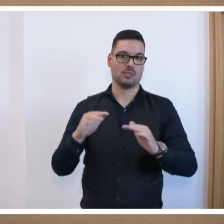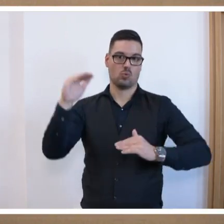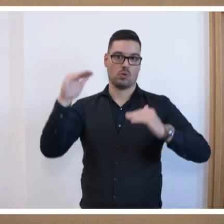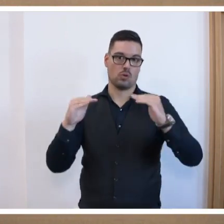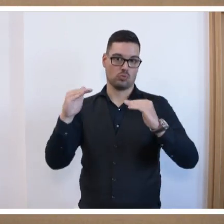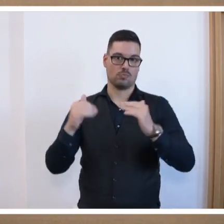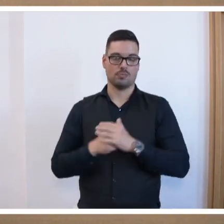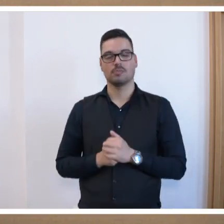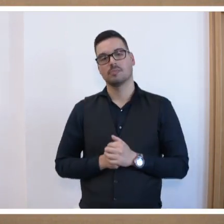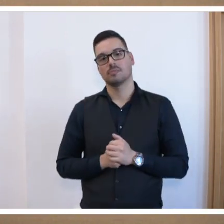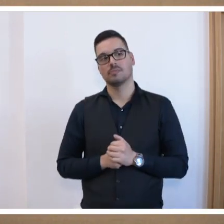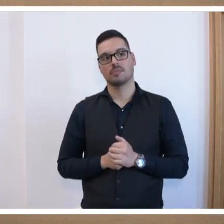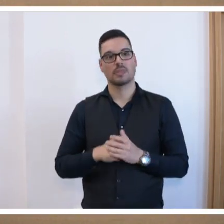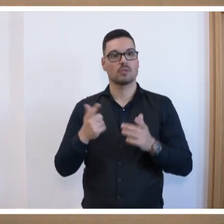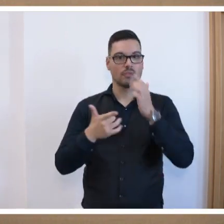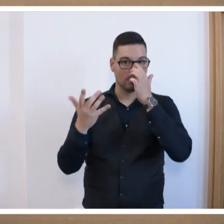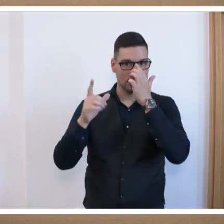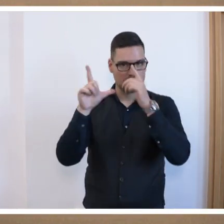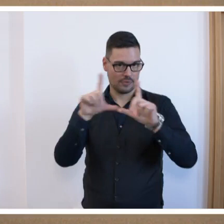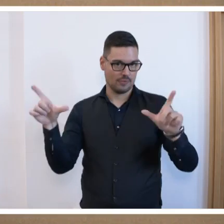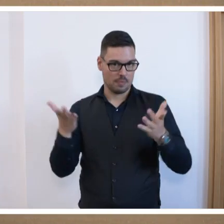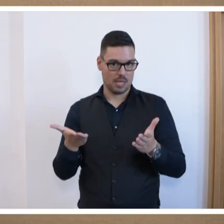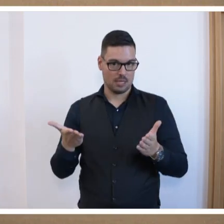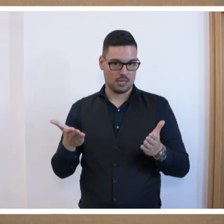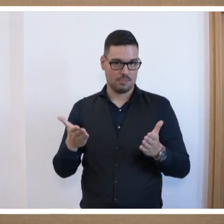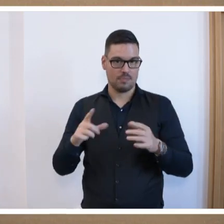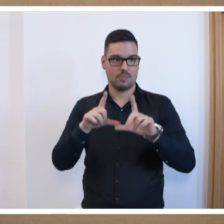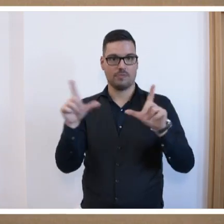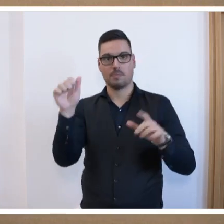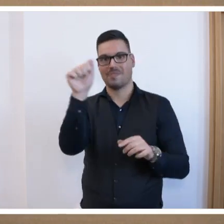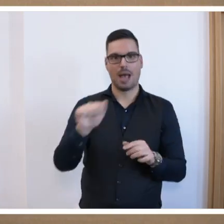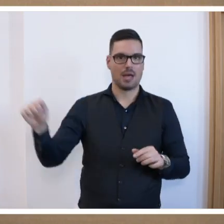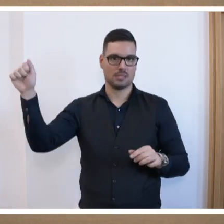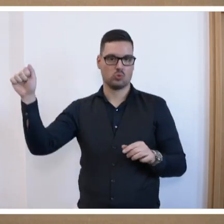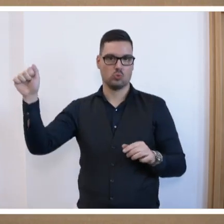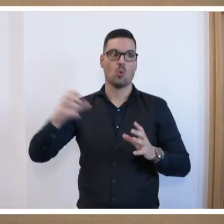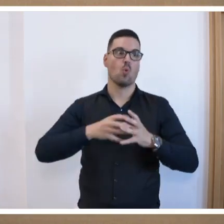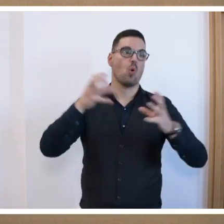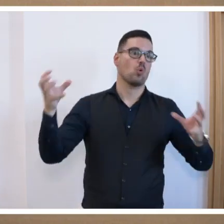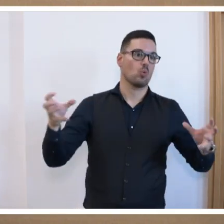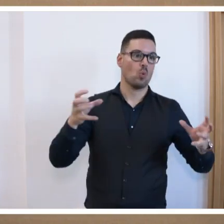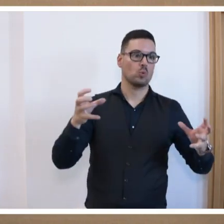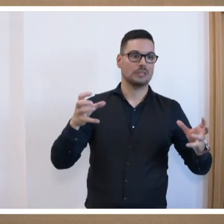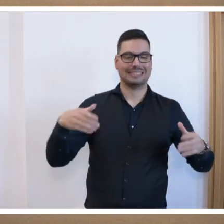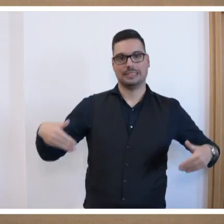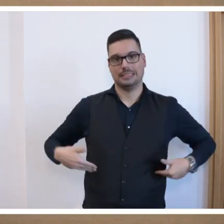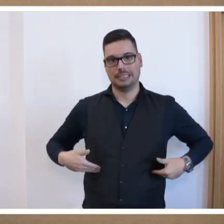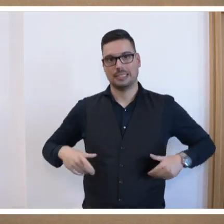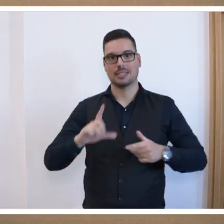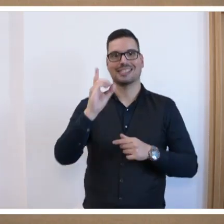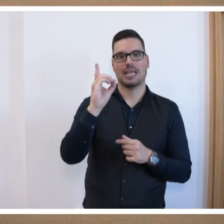auszulagern. Was machen also diese Unternehmen? Unternehmen wie Amazon und die großen Paketdienstleister wie